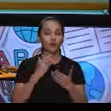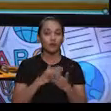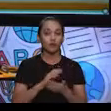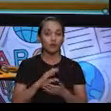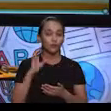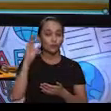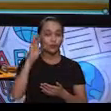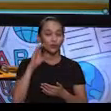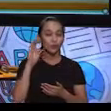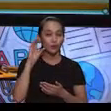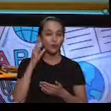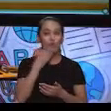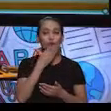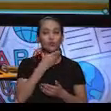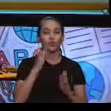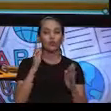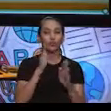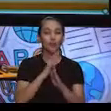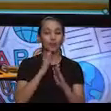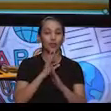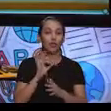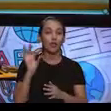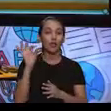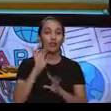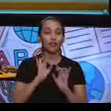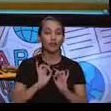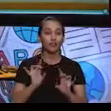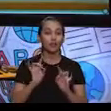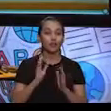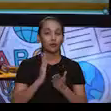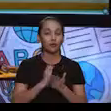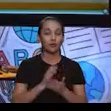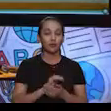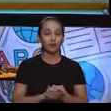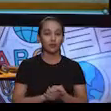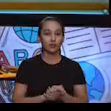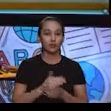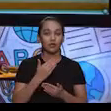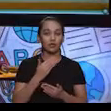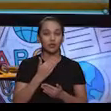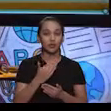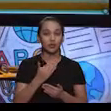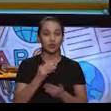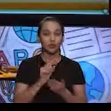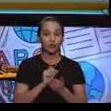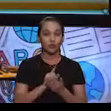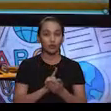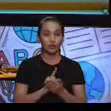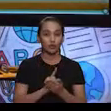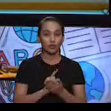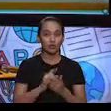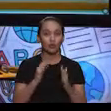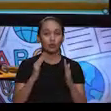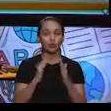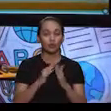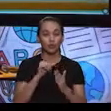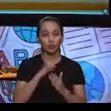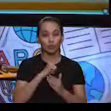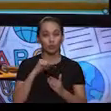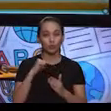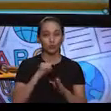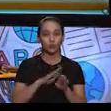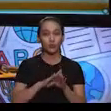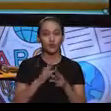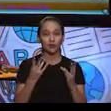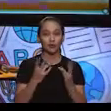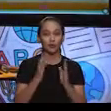haqida gapirib bering. Demak, ushbu topshiriqlarni siz mustaqil o'zingiz